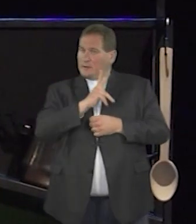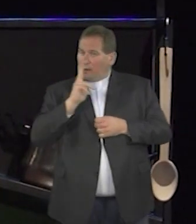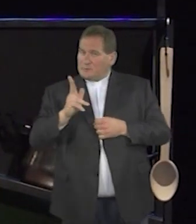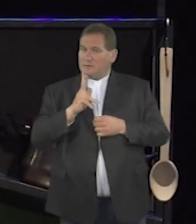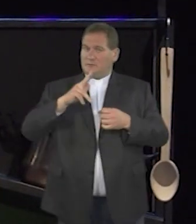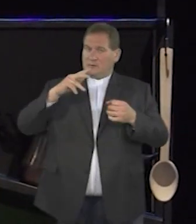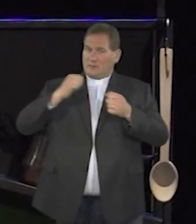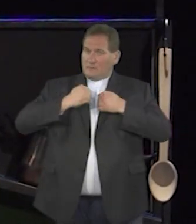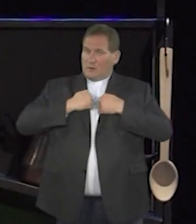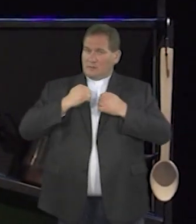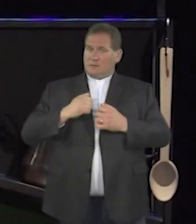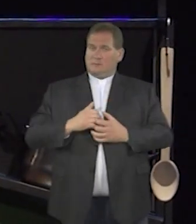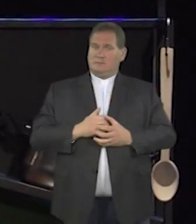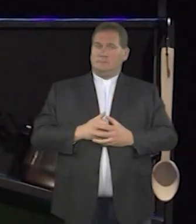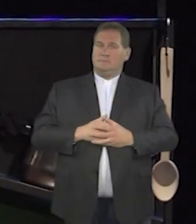slucha.